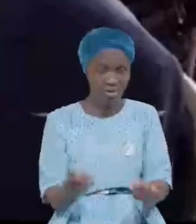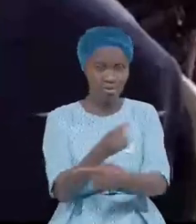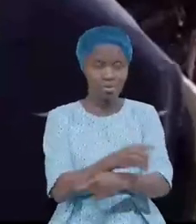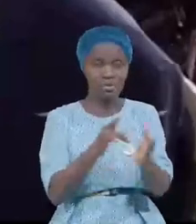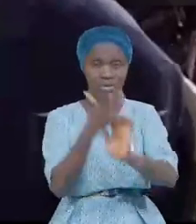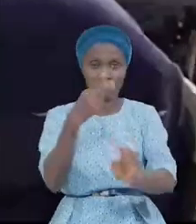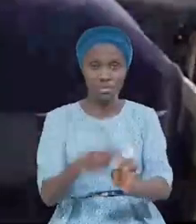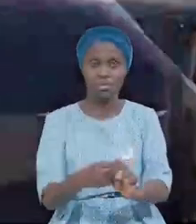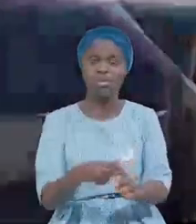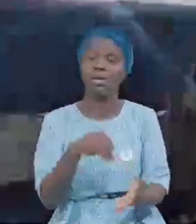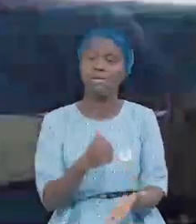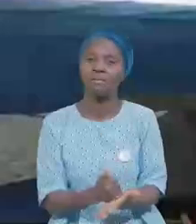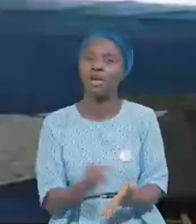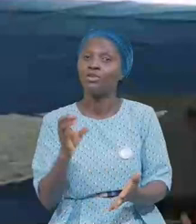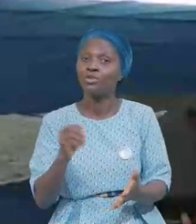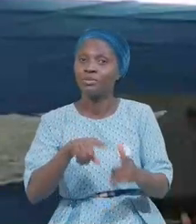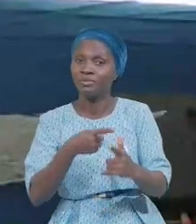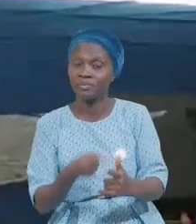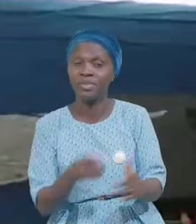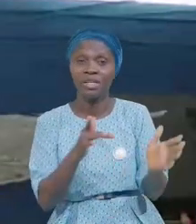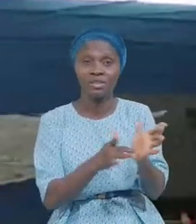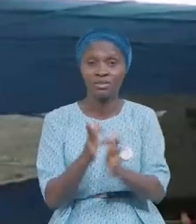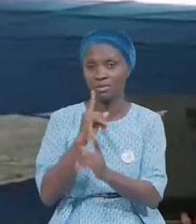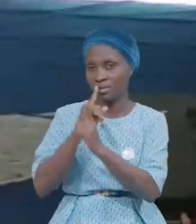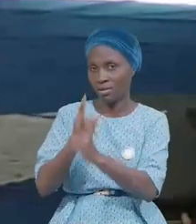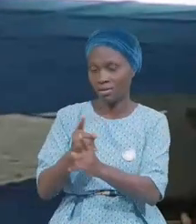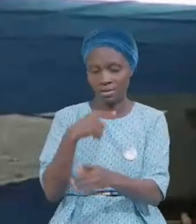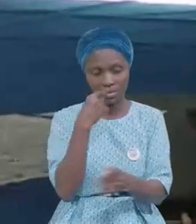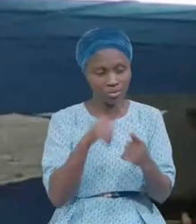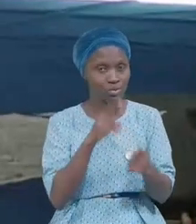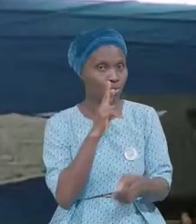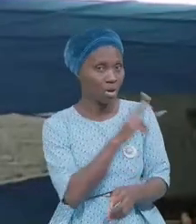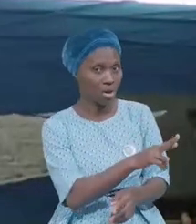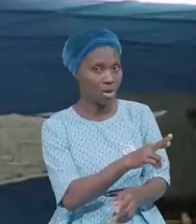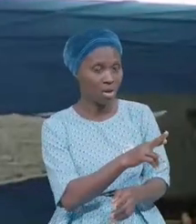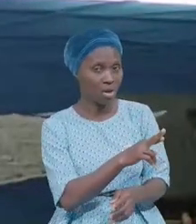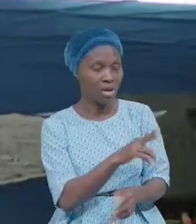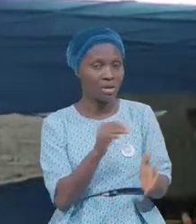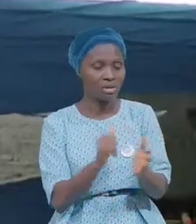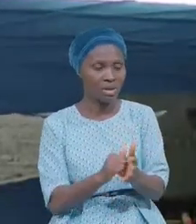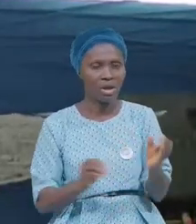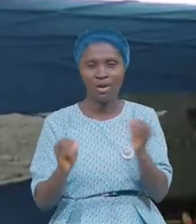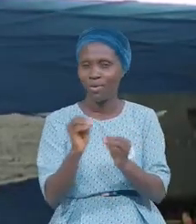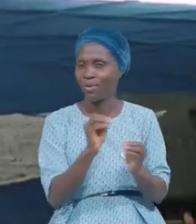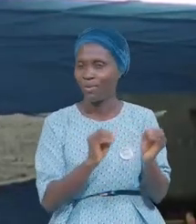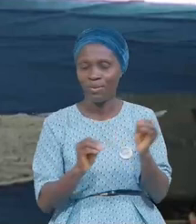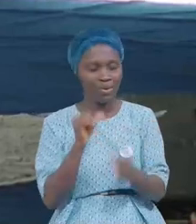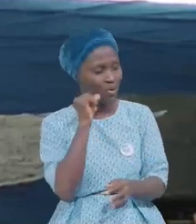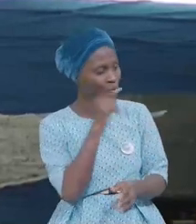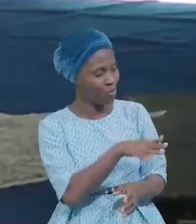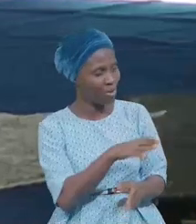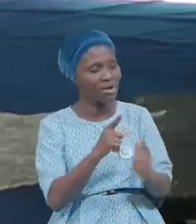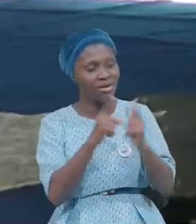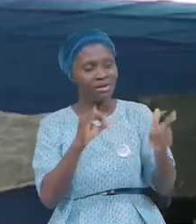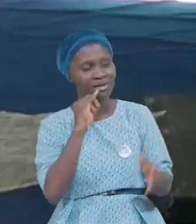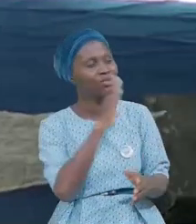Alors, Jésus répondit et lui dit, femme, ta foi est grande. Qu'il